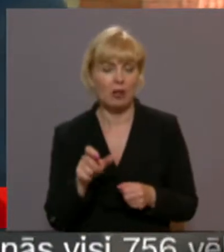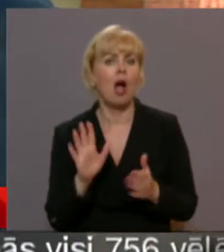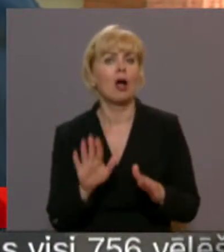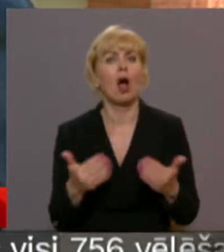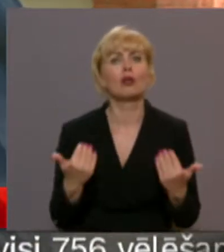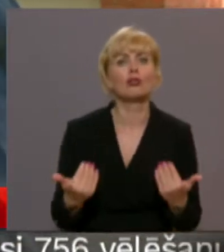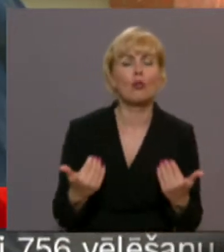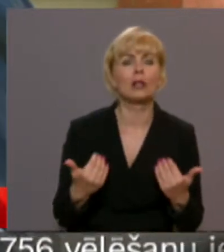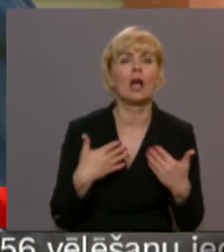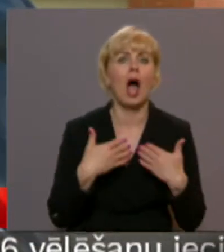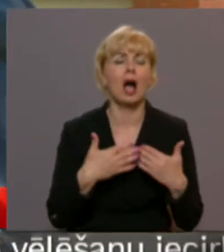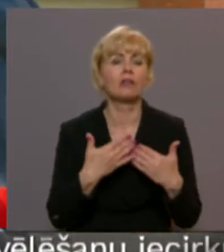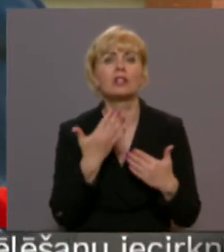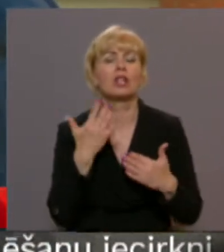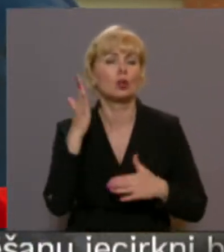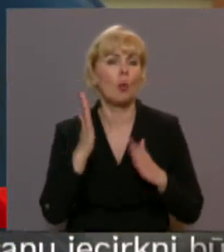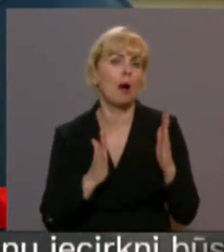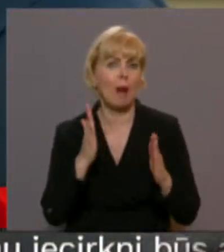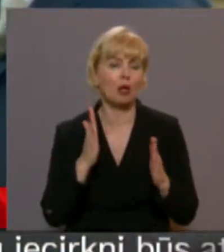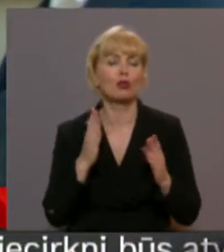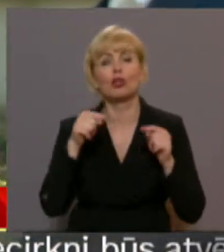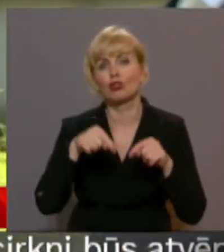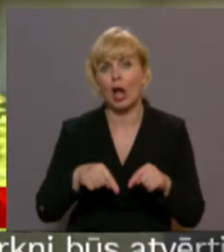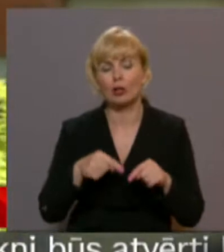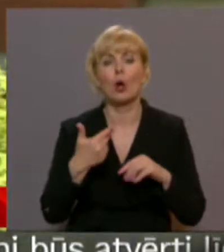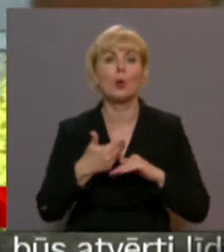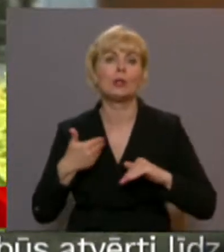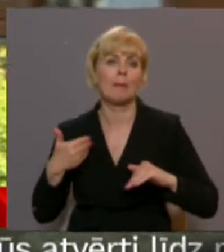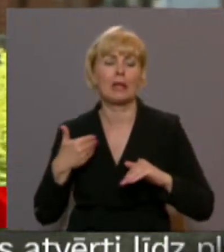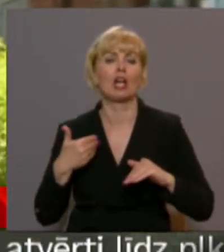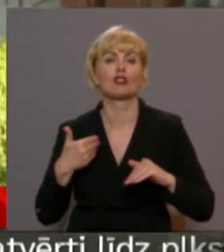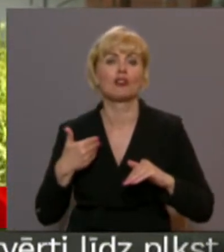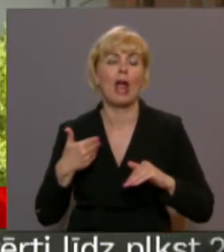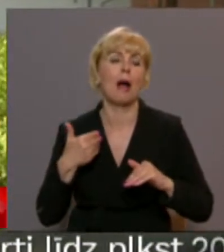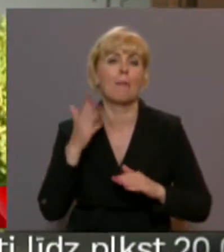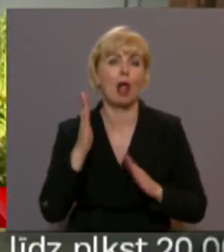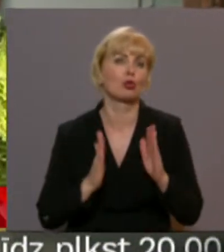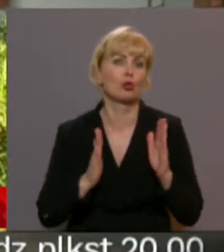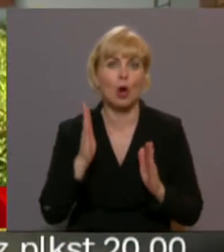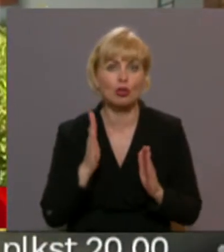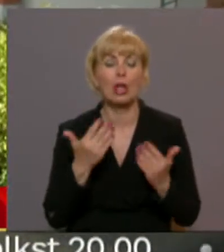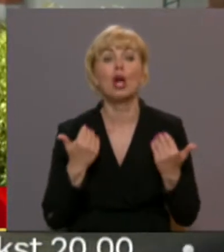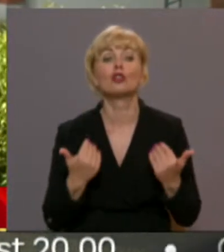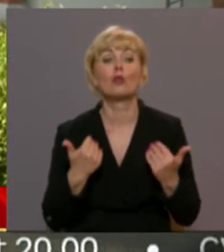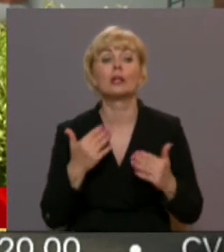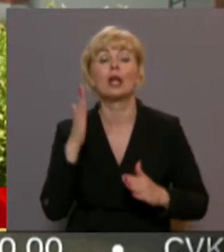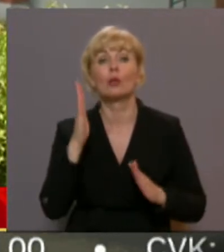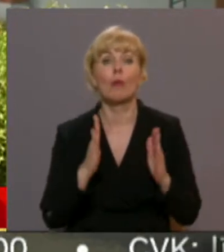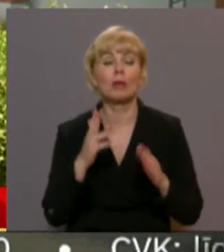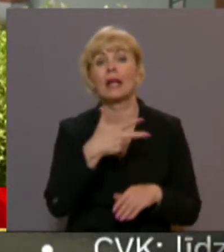ir aktivitāte, cik cilvēki ir nobalsojuši Vangažos šeit un iepriekšējā balsošanā? Labdien! Šodien